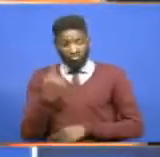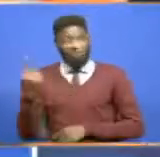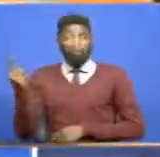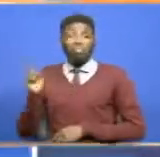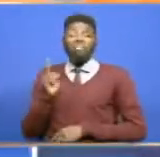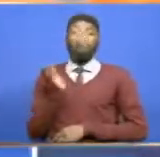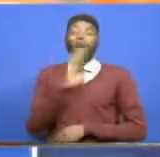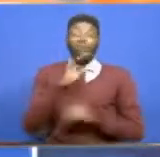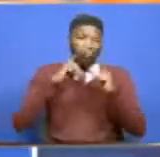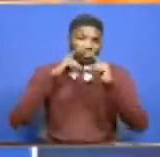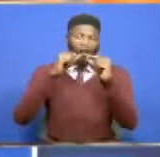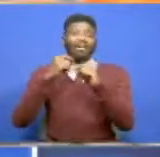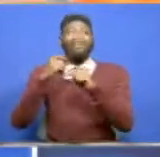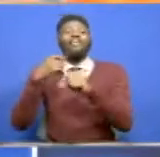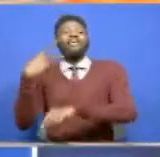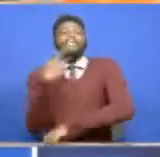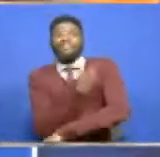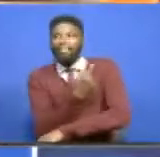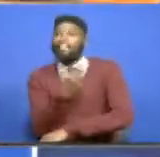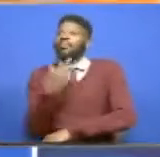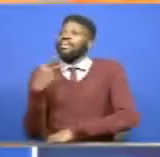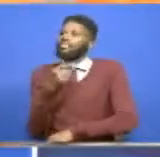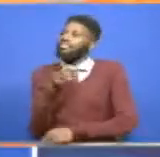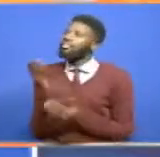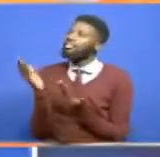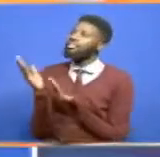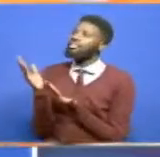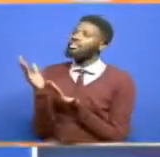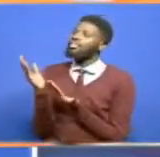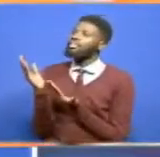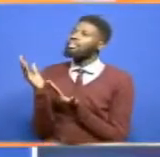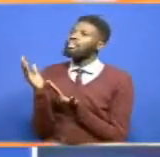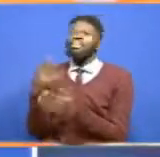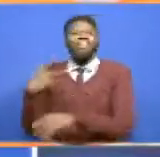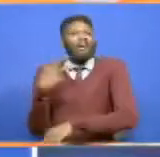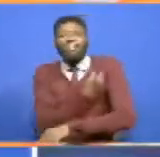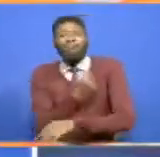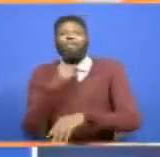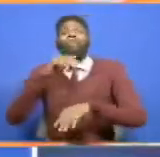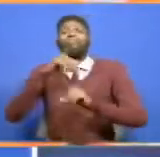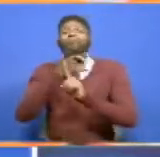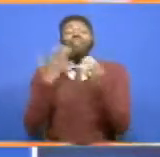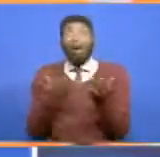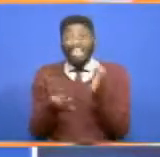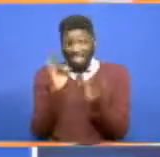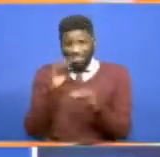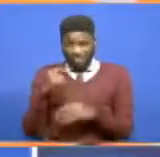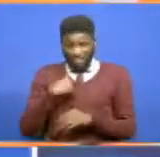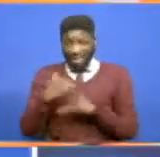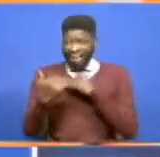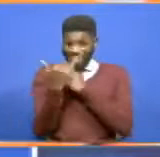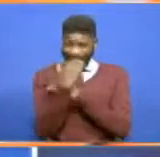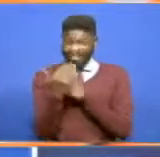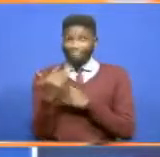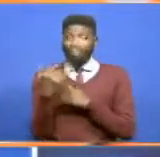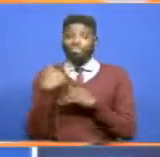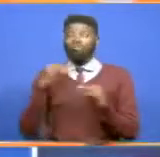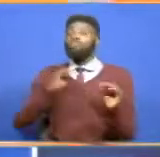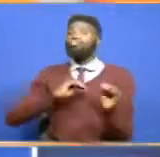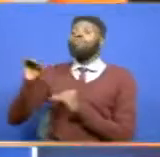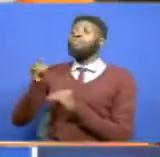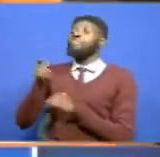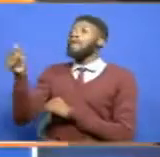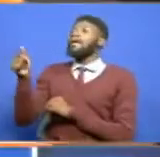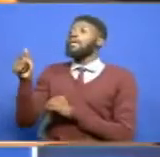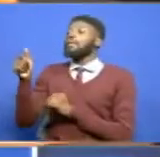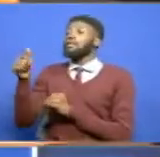amedungwa sindano. Hizi ni sindano. Aliyodungwa ilitoka wapi? Kama ile ambayo mimi nimetumwa bado haijafika. Na